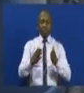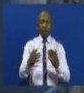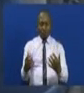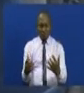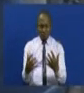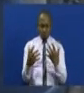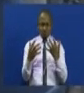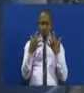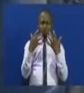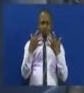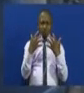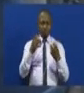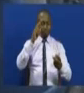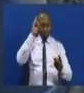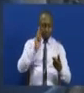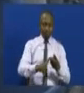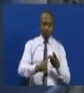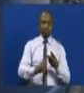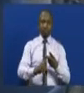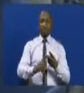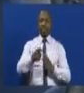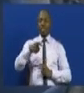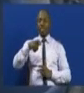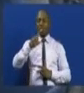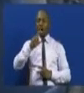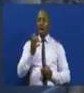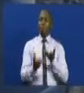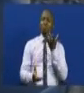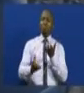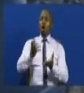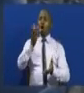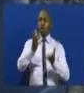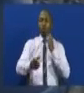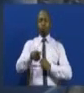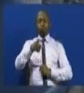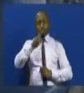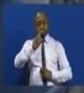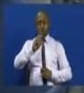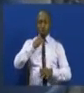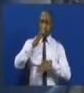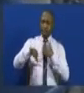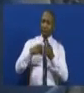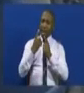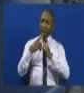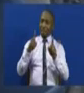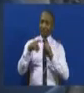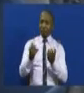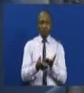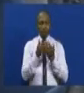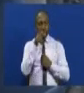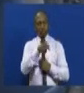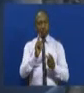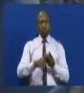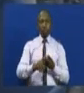lakini ya pili ni kwa njia ya kunywa chai ya moto iliyowekwa baadhi ya mimea inayosaidia.